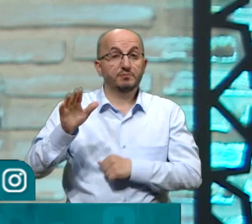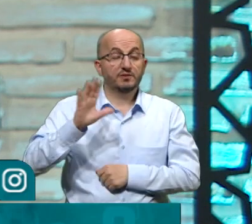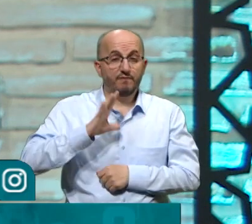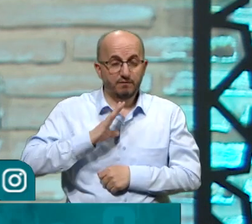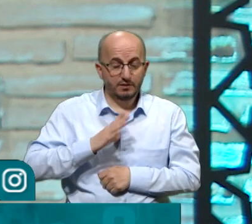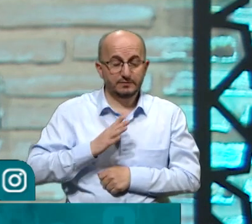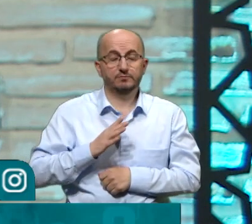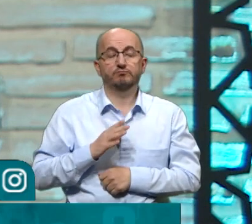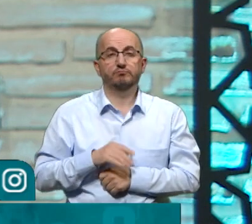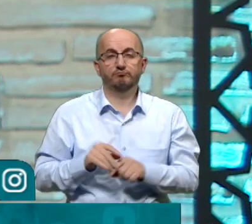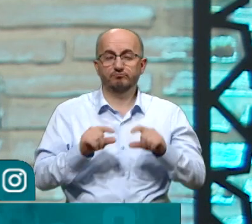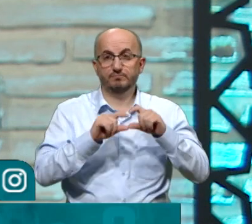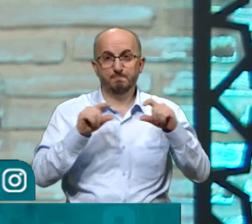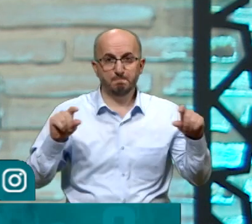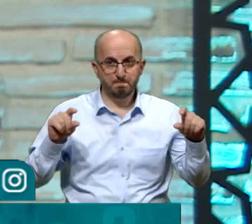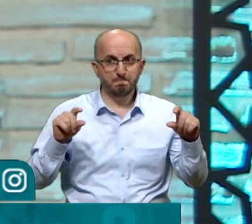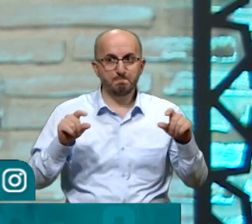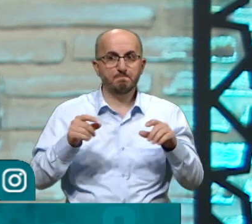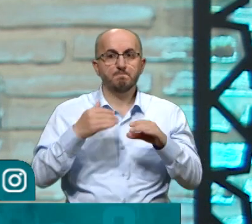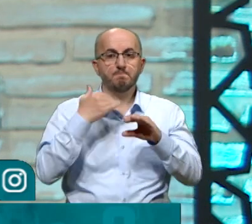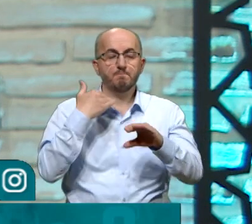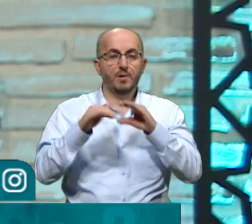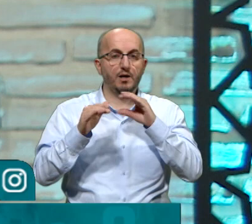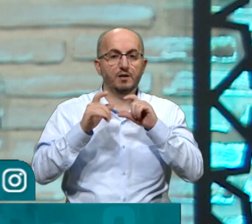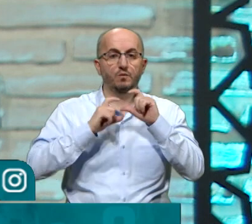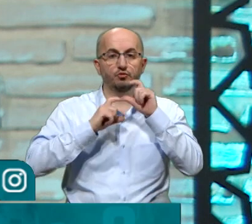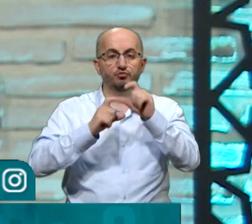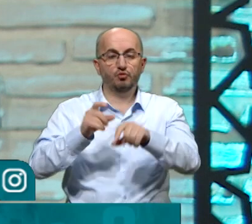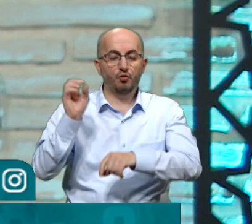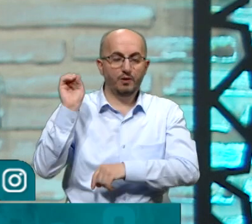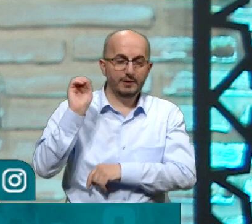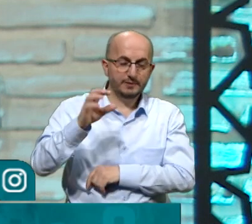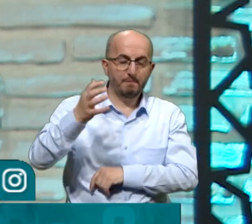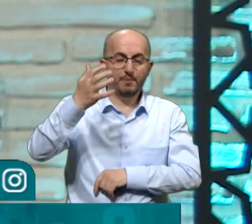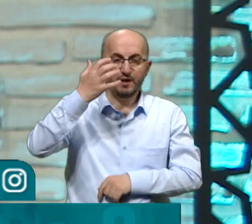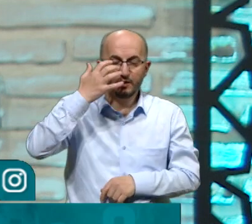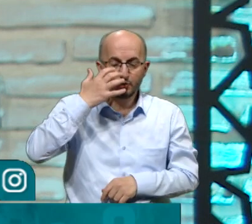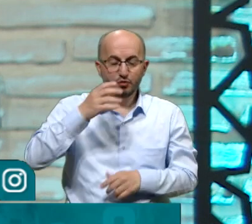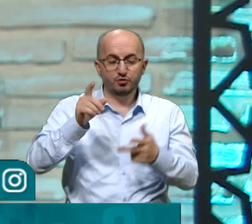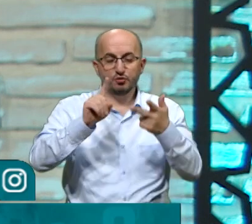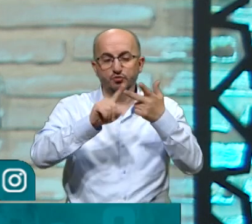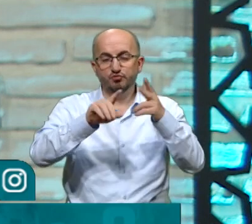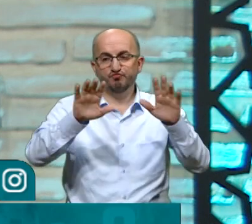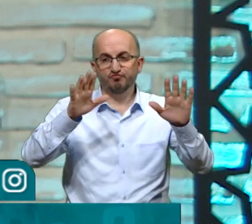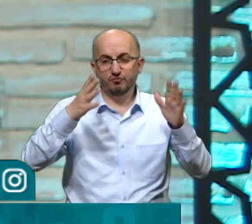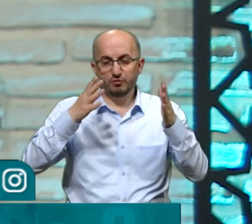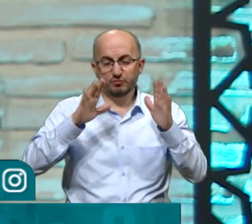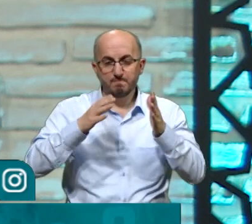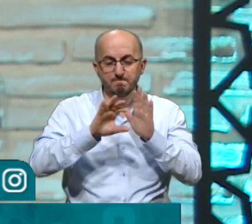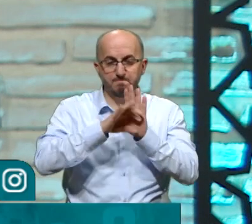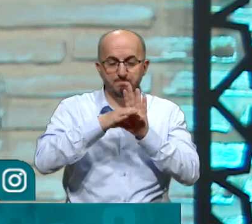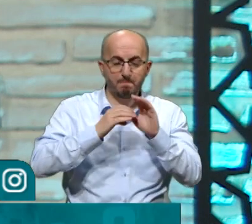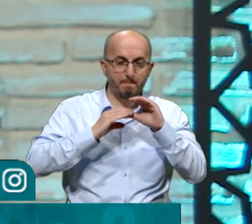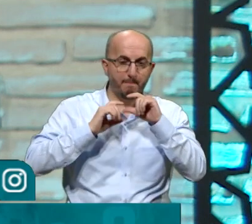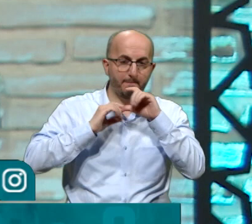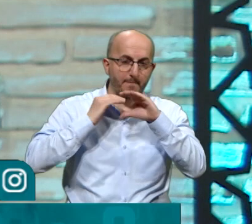diyanet.gov.tr adresi üzerinden de mail olarak sorularınızı bekliyoruz ve sosyal medya üzerinden mesaj göndermek